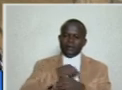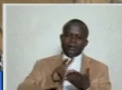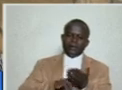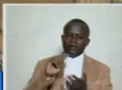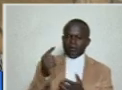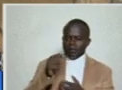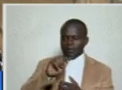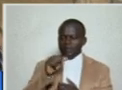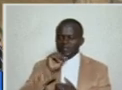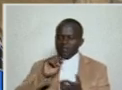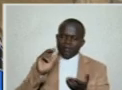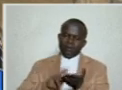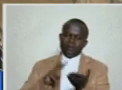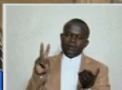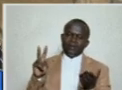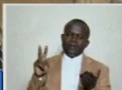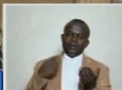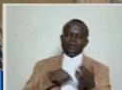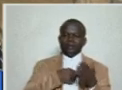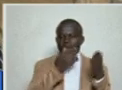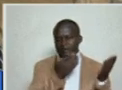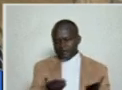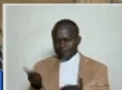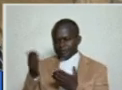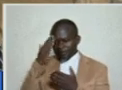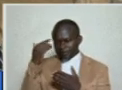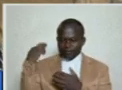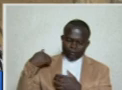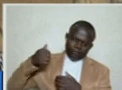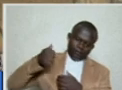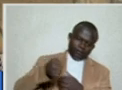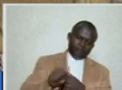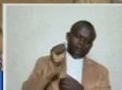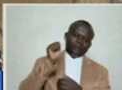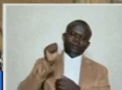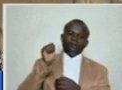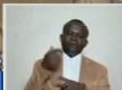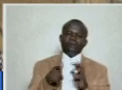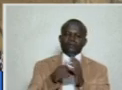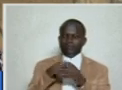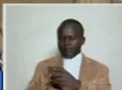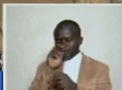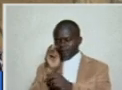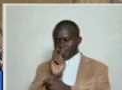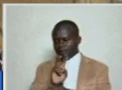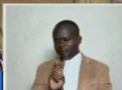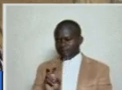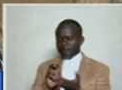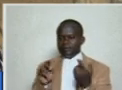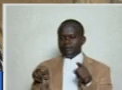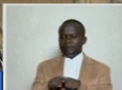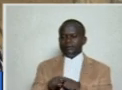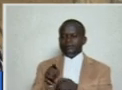umwe undi ntibamwemeze. Twabyakiriye rero kuko n'inshingano yabo kandi iri mu bushishozi bwabo nkuko